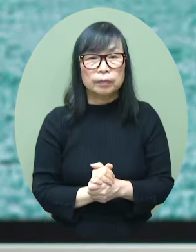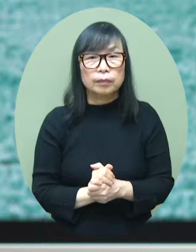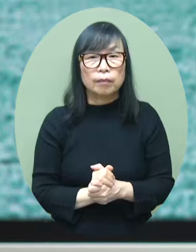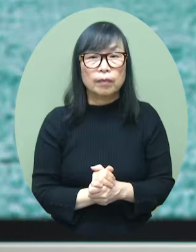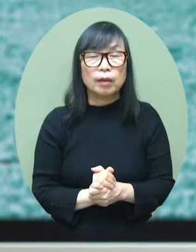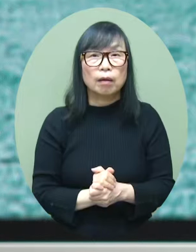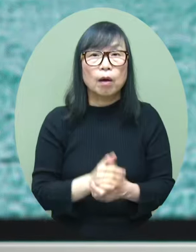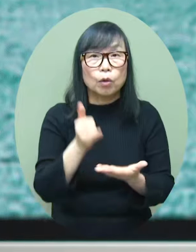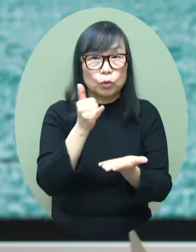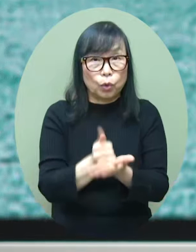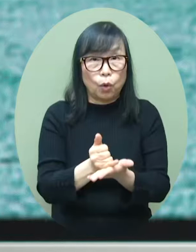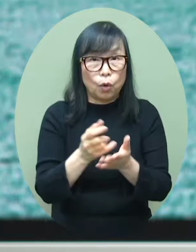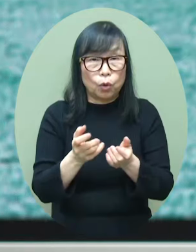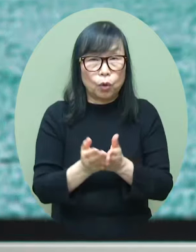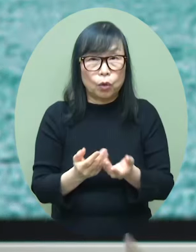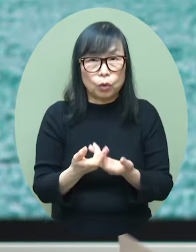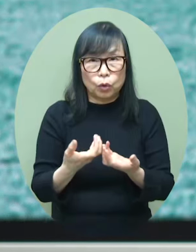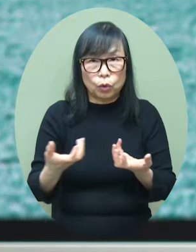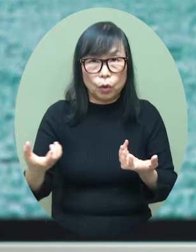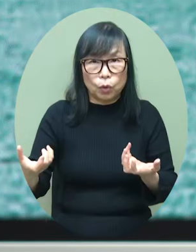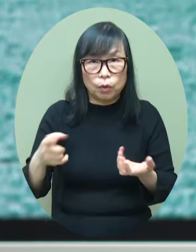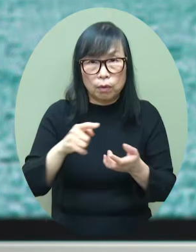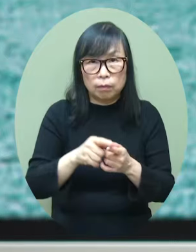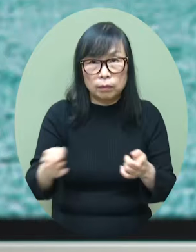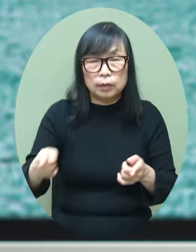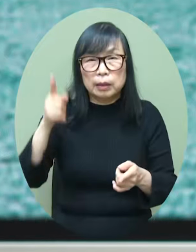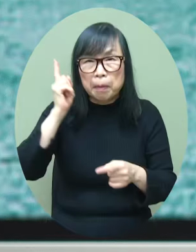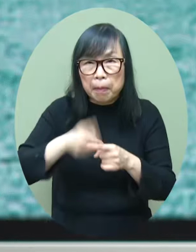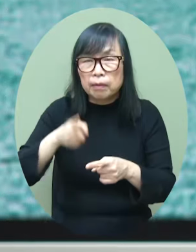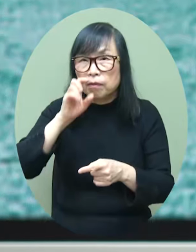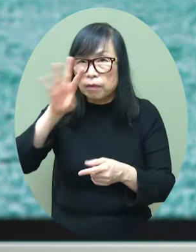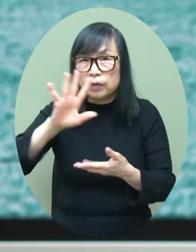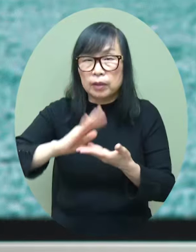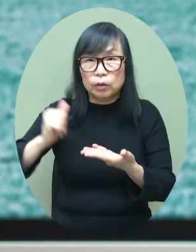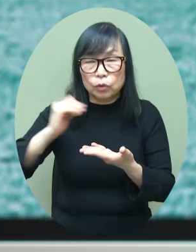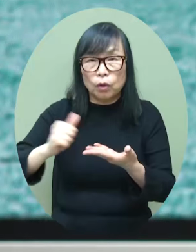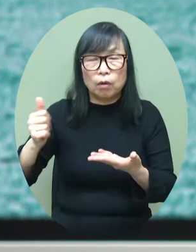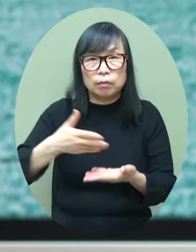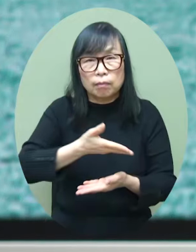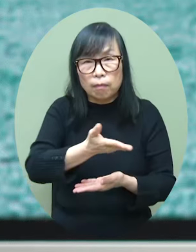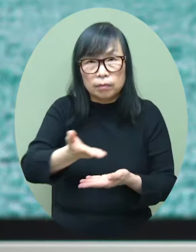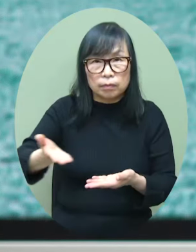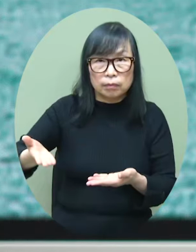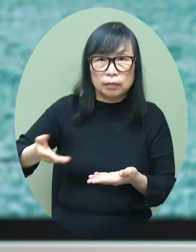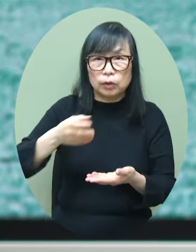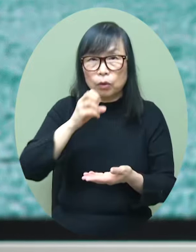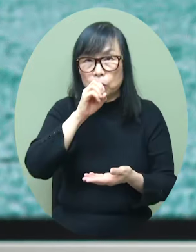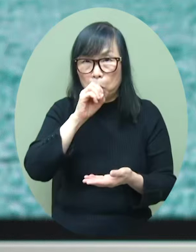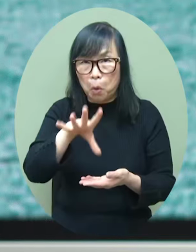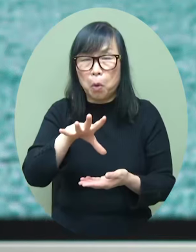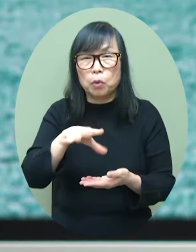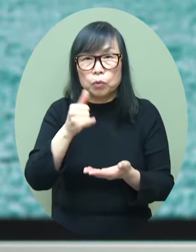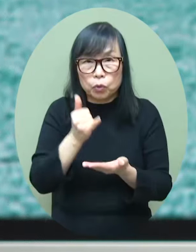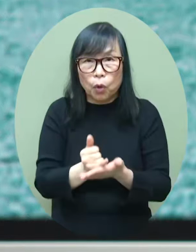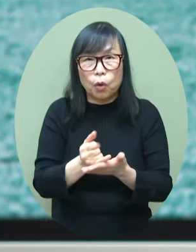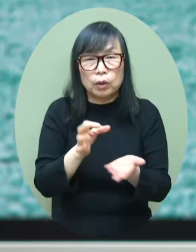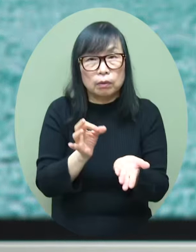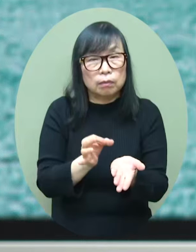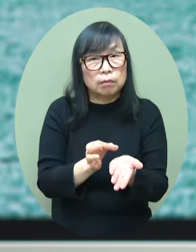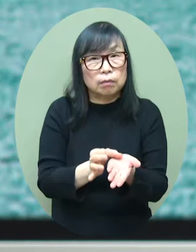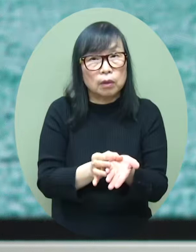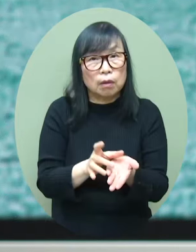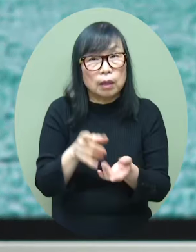那個坐的距離呢，我哋都要實際咧再問翻好清楚，因為大家都係形容過佢坐嘅地方，咁